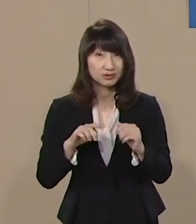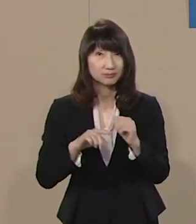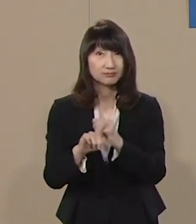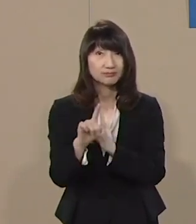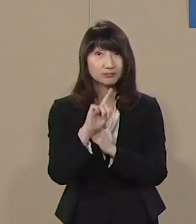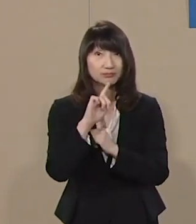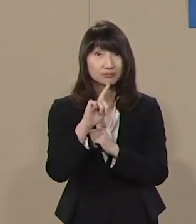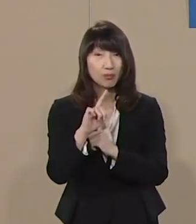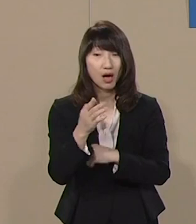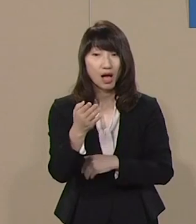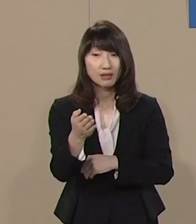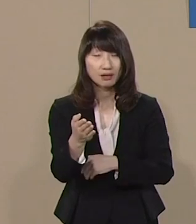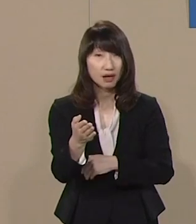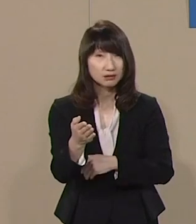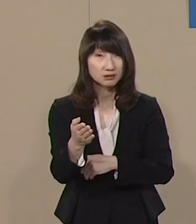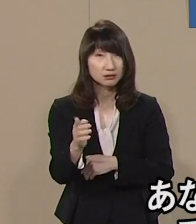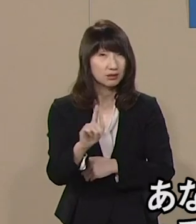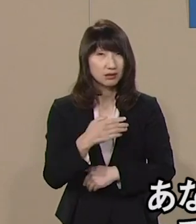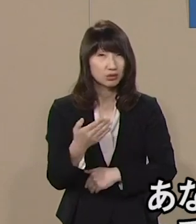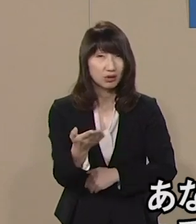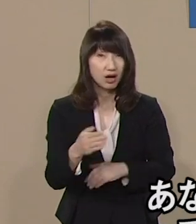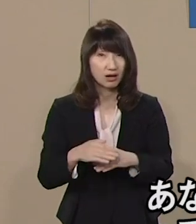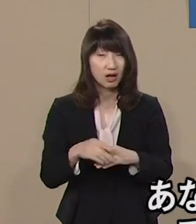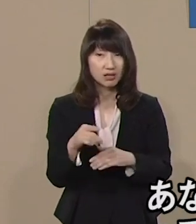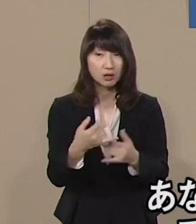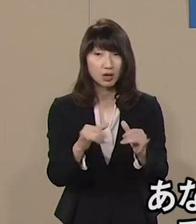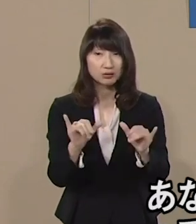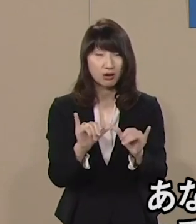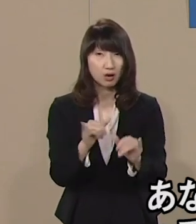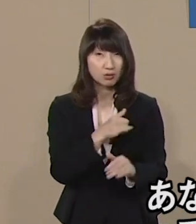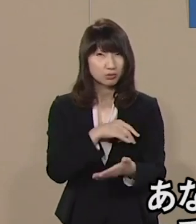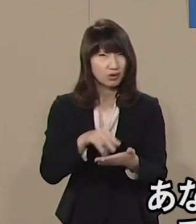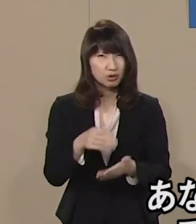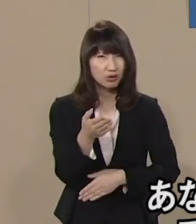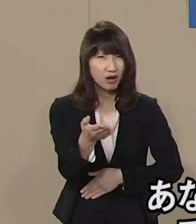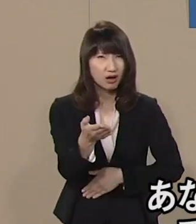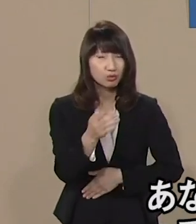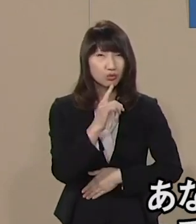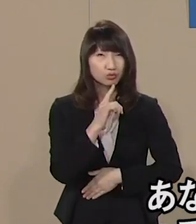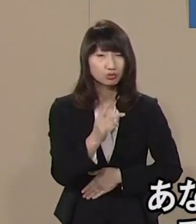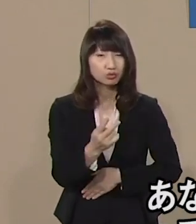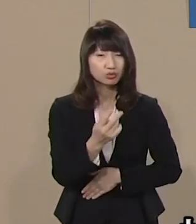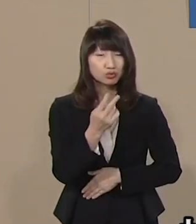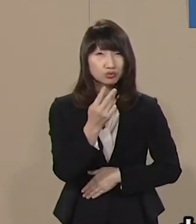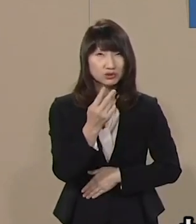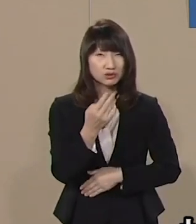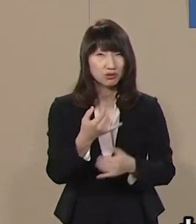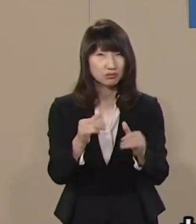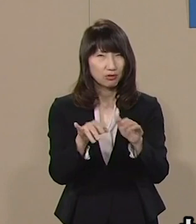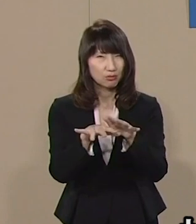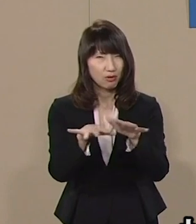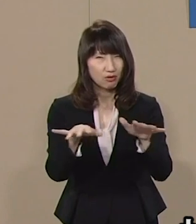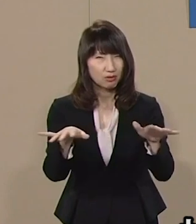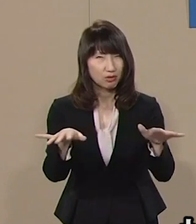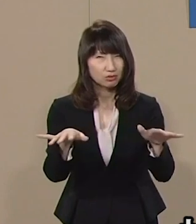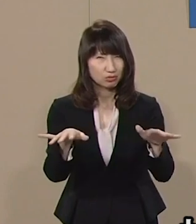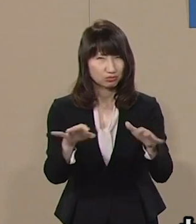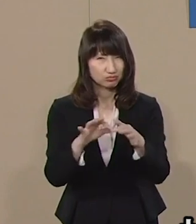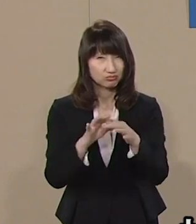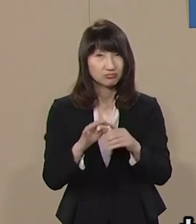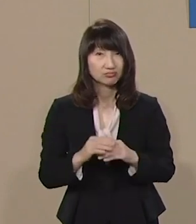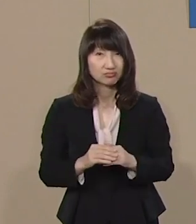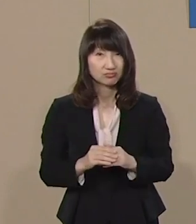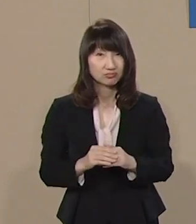ならあなたに何が出来るんですかあなたは世間の役に立っているんですかっていうような空気社会に蔓延しているから